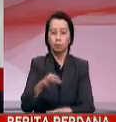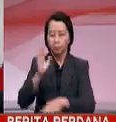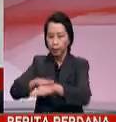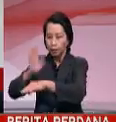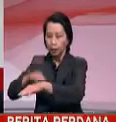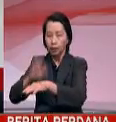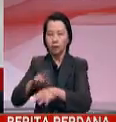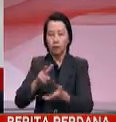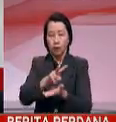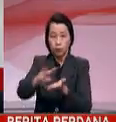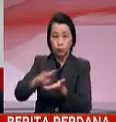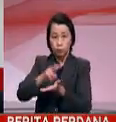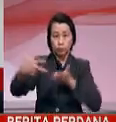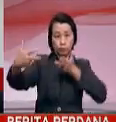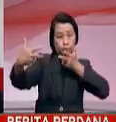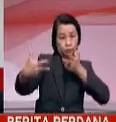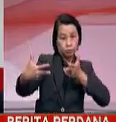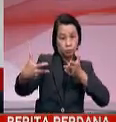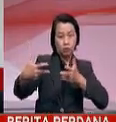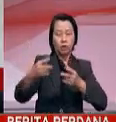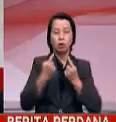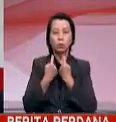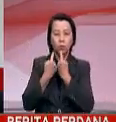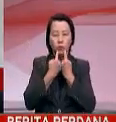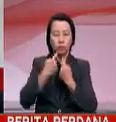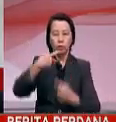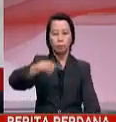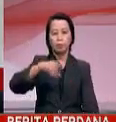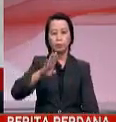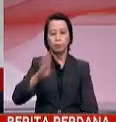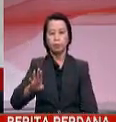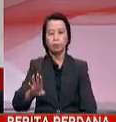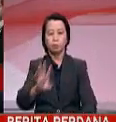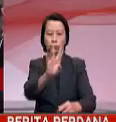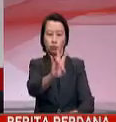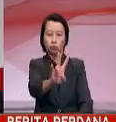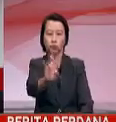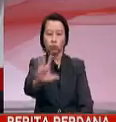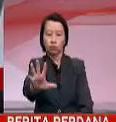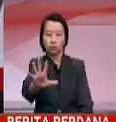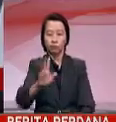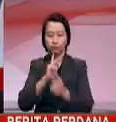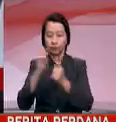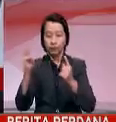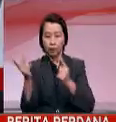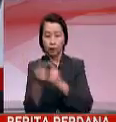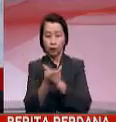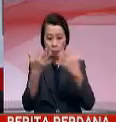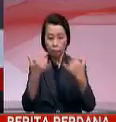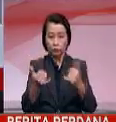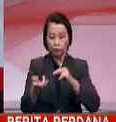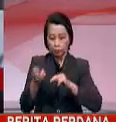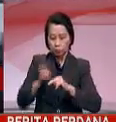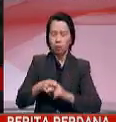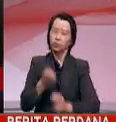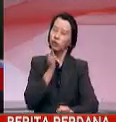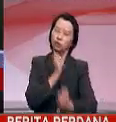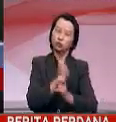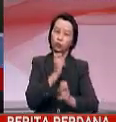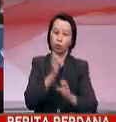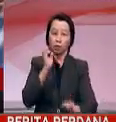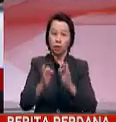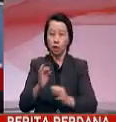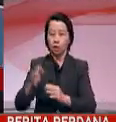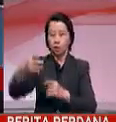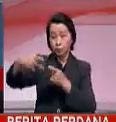Panggilan video melalui Zoom itu sempena ulang tahun PBB ke-75. Keadaan ketika ini bertambah sukar sekiranya